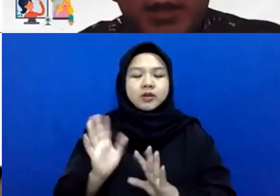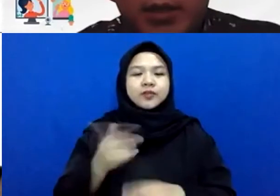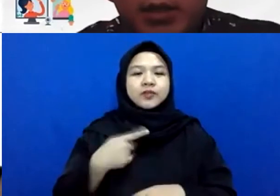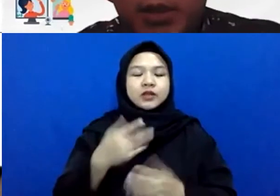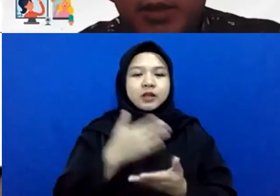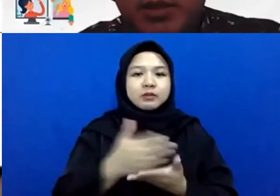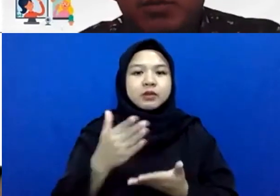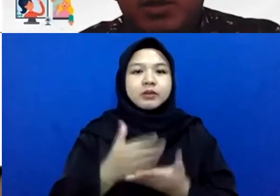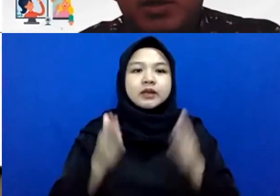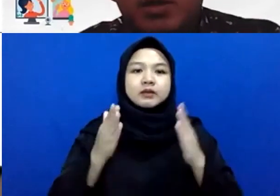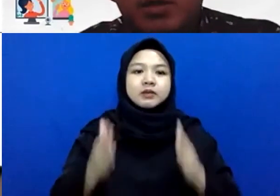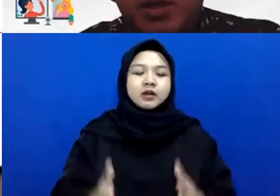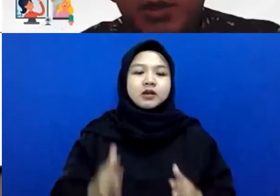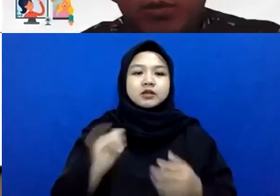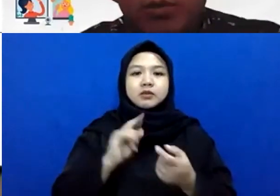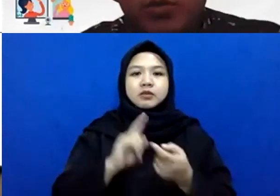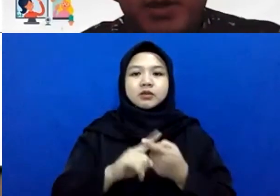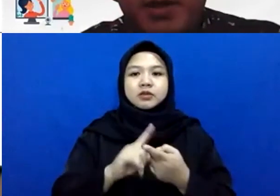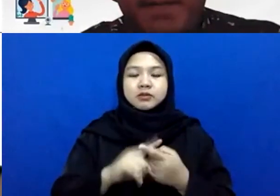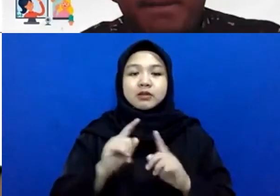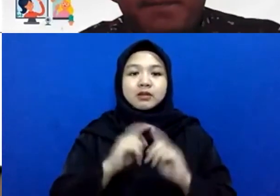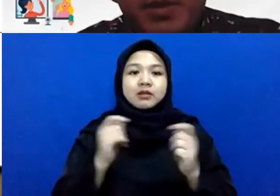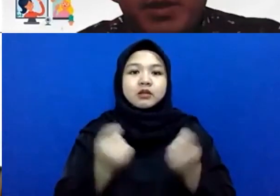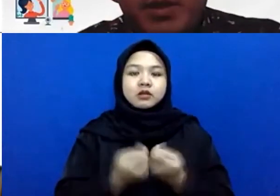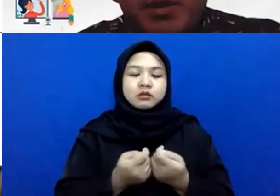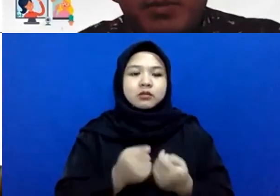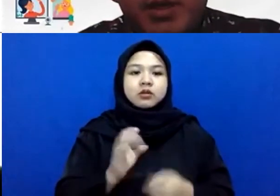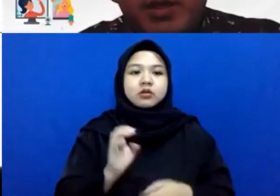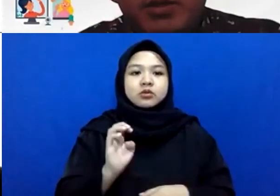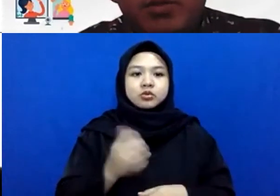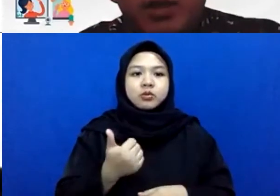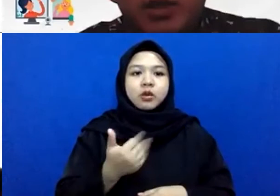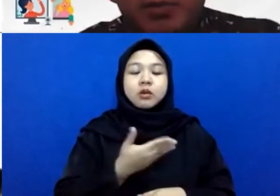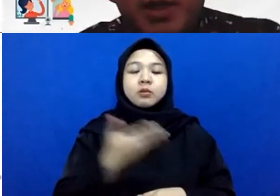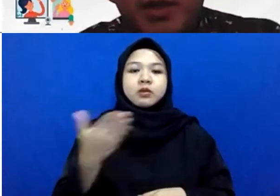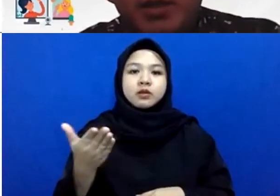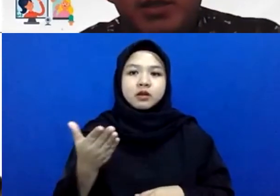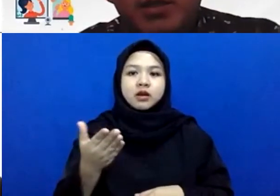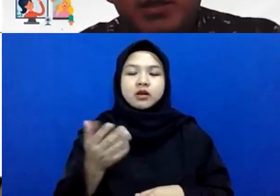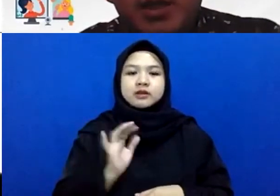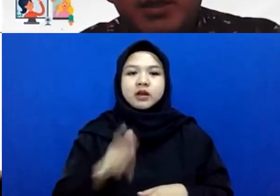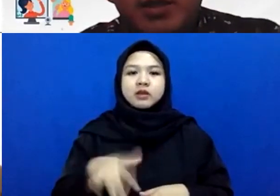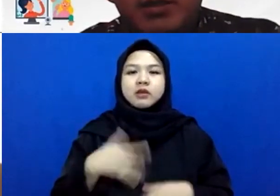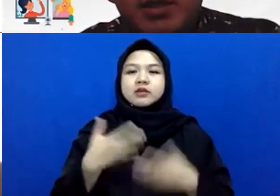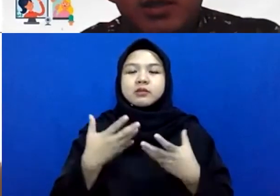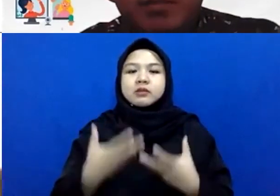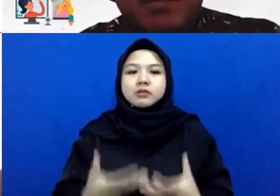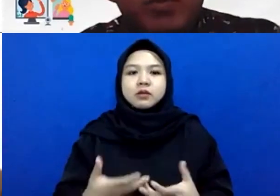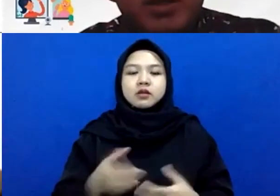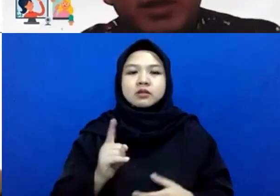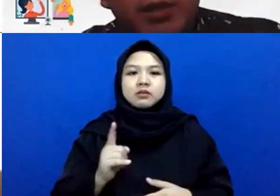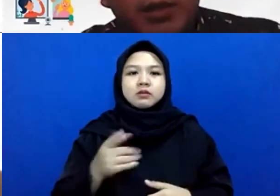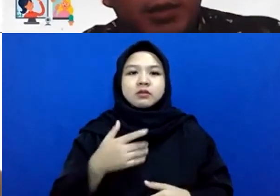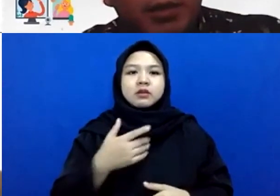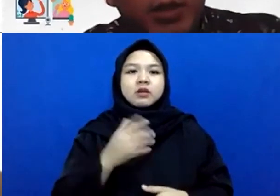peran nih ke teman-teman tim itu supaya mereka juga tidak terbebani atas dasar